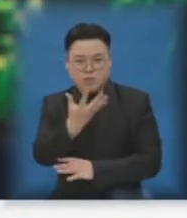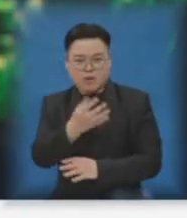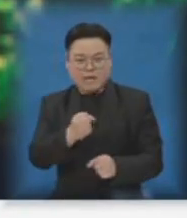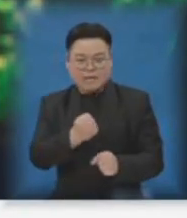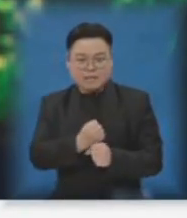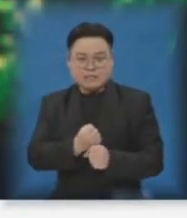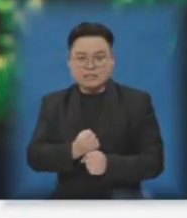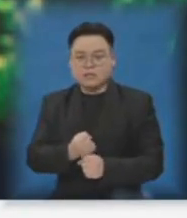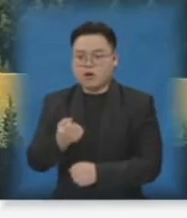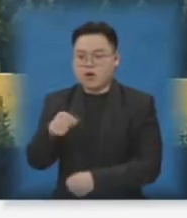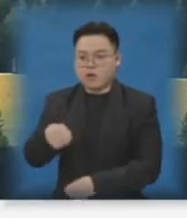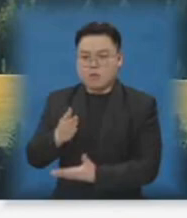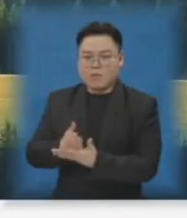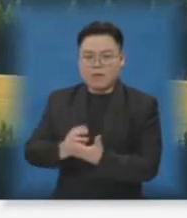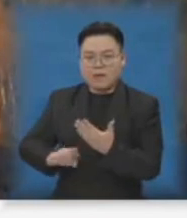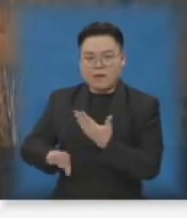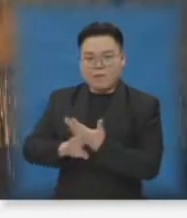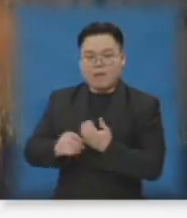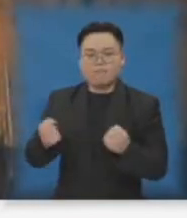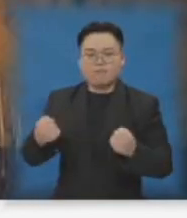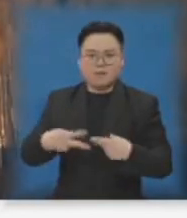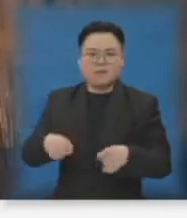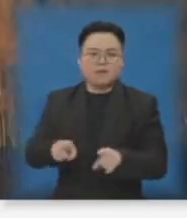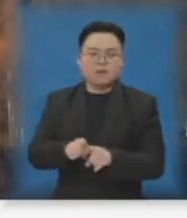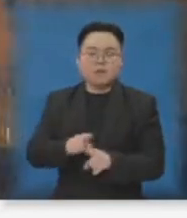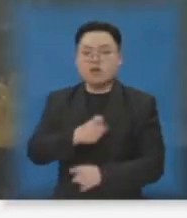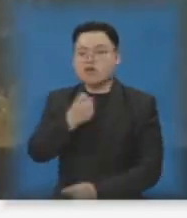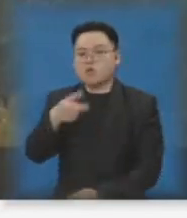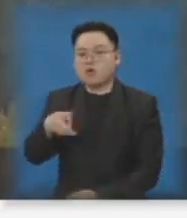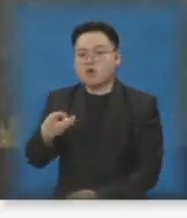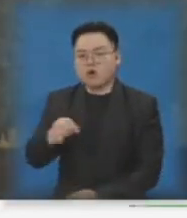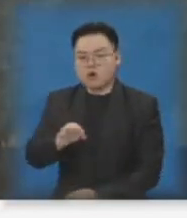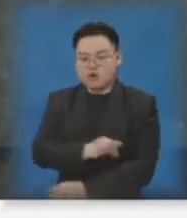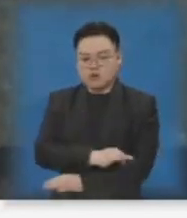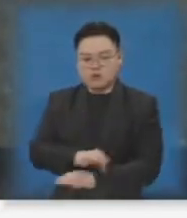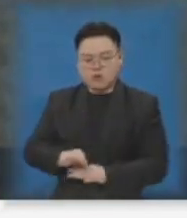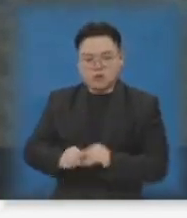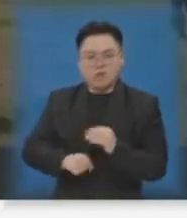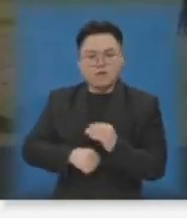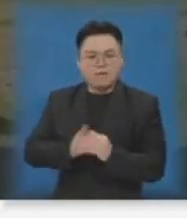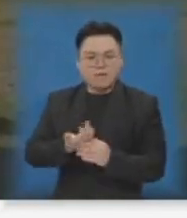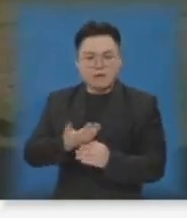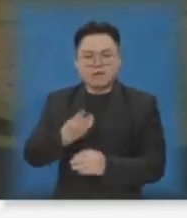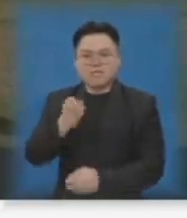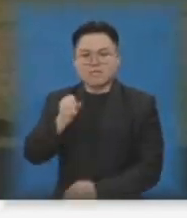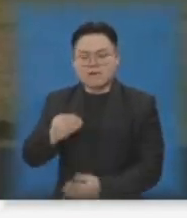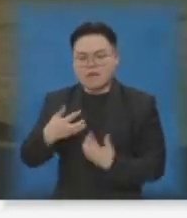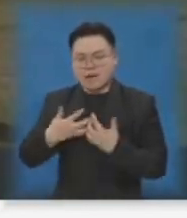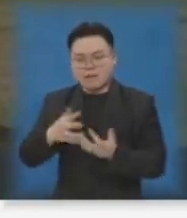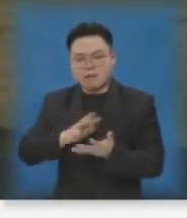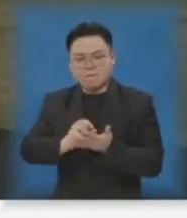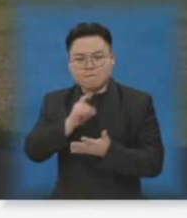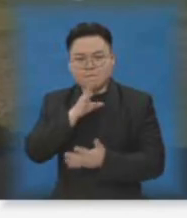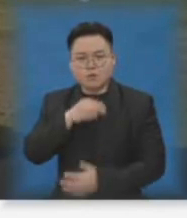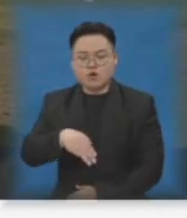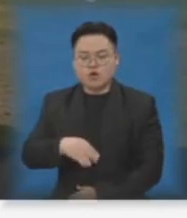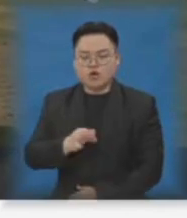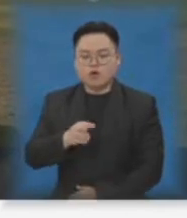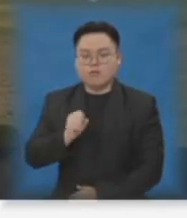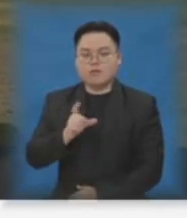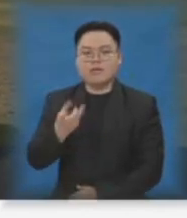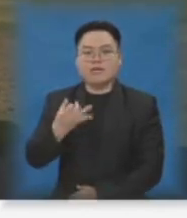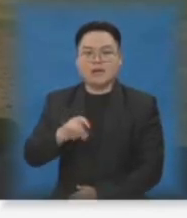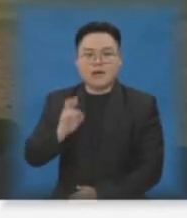ач холбогдолтой ажил. Эрүүл ой төслийн ой модыг эргүүлжүүлэх хордон шавьчнаас салгах ажиллагааг Thomas Eyre компани агаарын